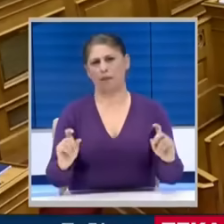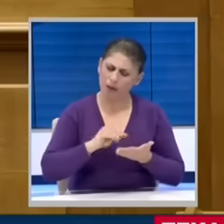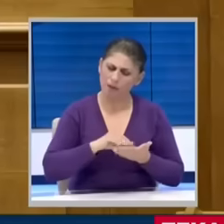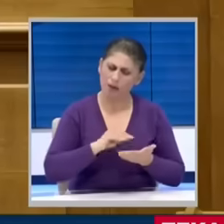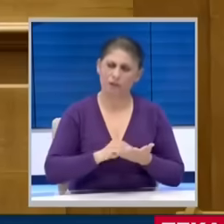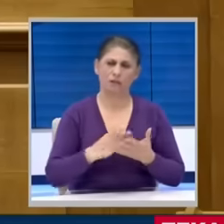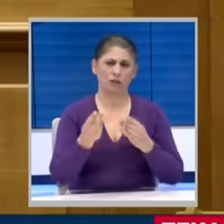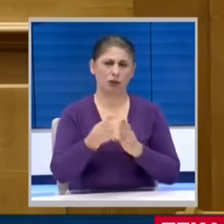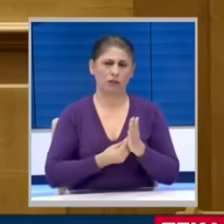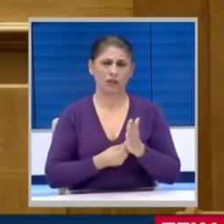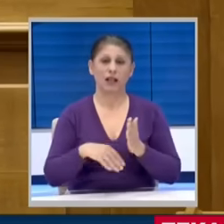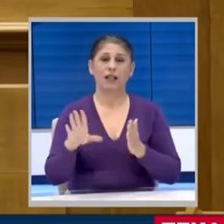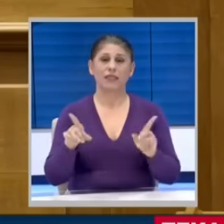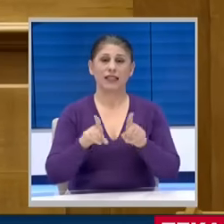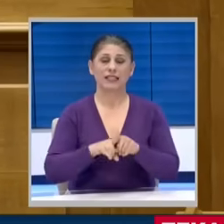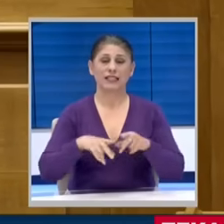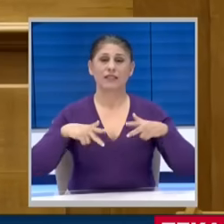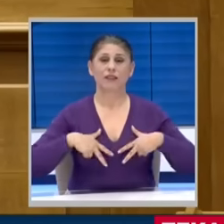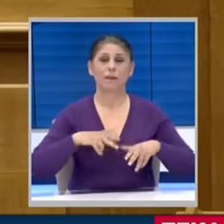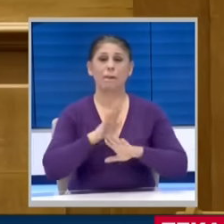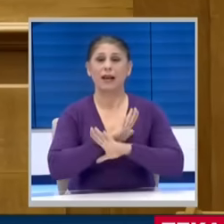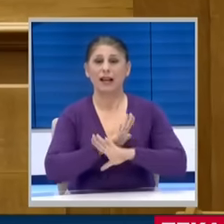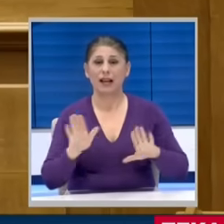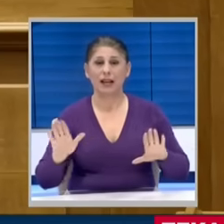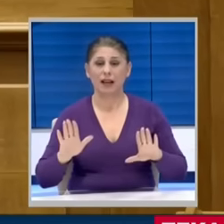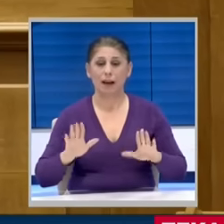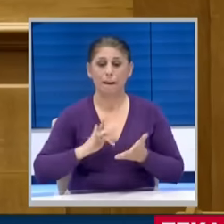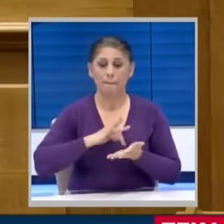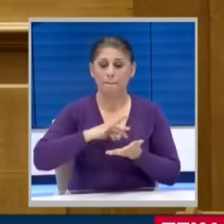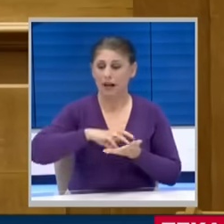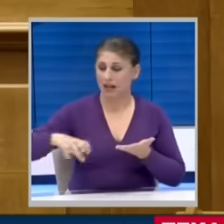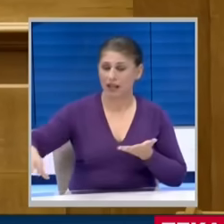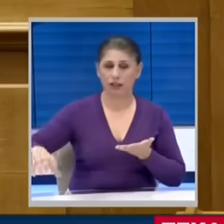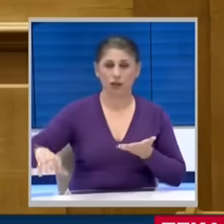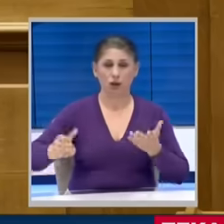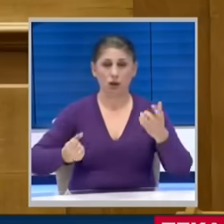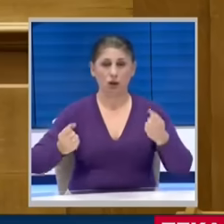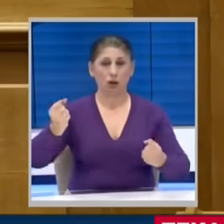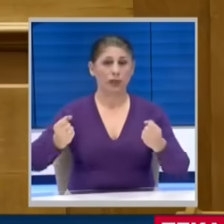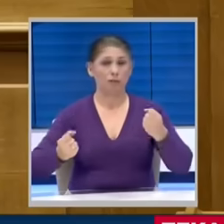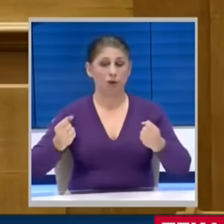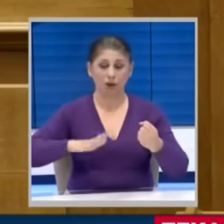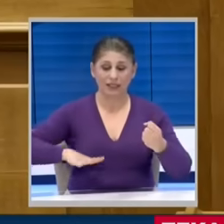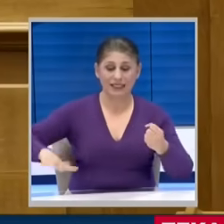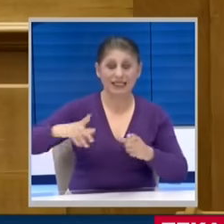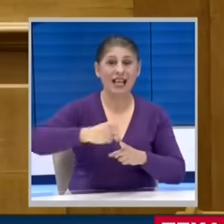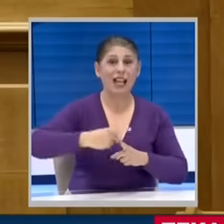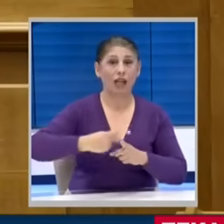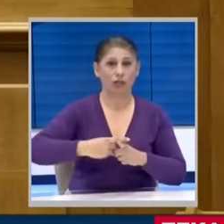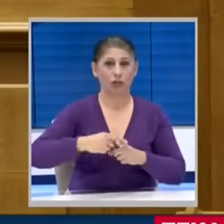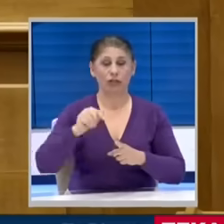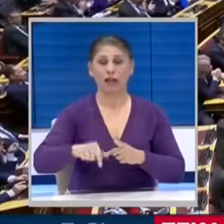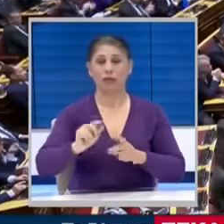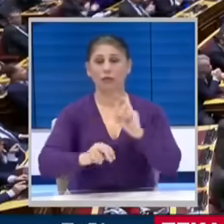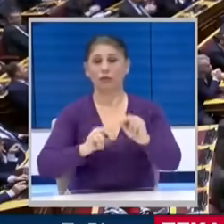κυβέρνηση. Δεν θα συγκυβερνήσω με κανένα παράκεντρο στο τιμόνι του τόπου. Είναι